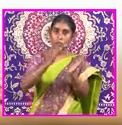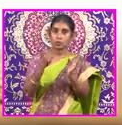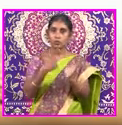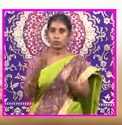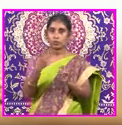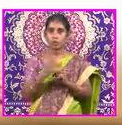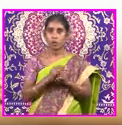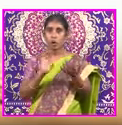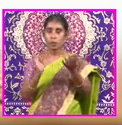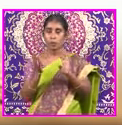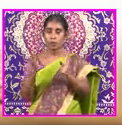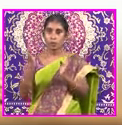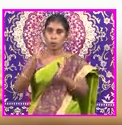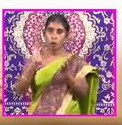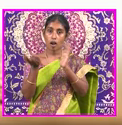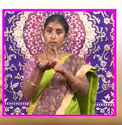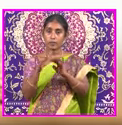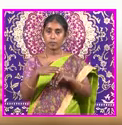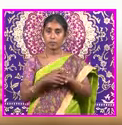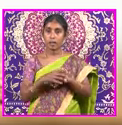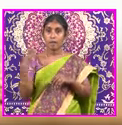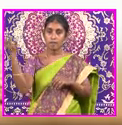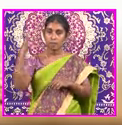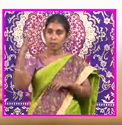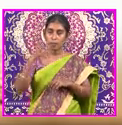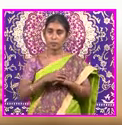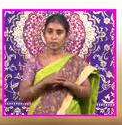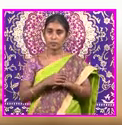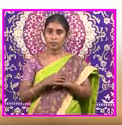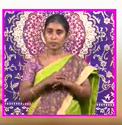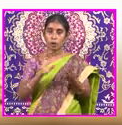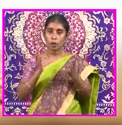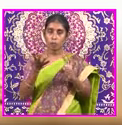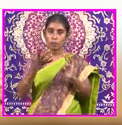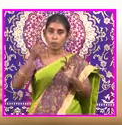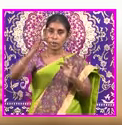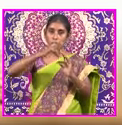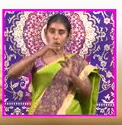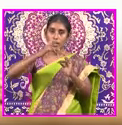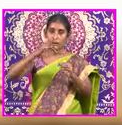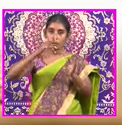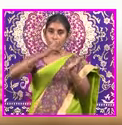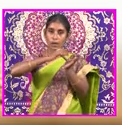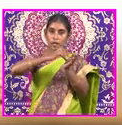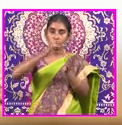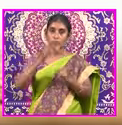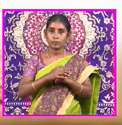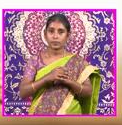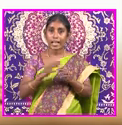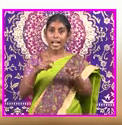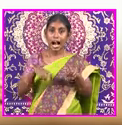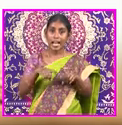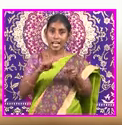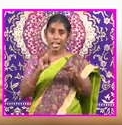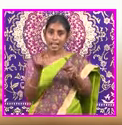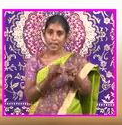இடைப்பட்ட பகுதியில் அதிக வெப்பம் ஆண்டு முழுவதும். உதாரணமாக ஆப்பிரிக்க நாடுகள், அதை வந்து இண்டோ மலேசியன் ஜோன் சொல்லுவாங்க,